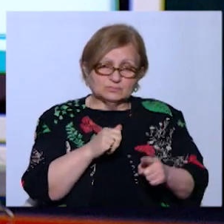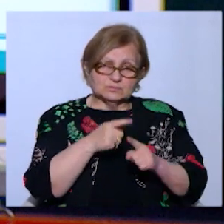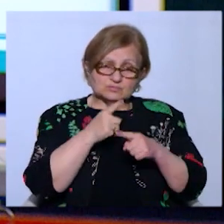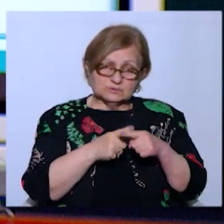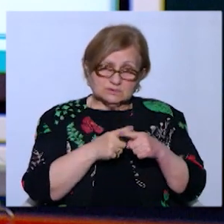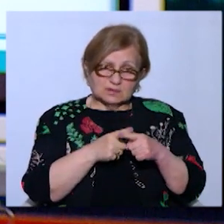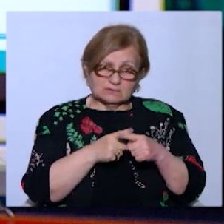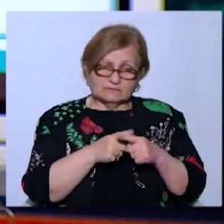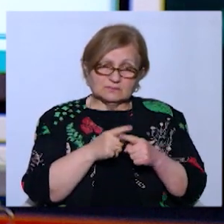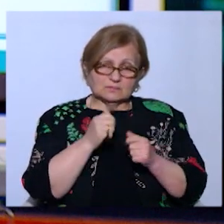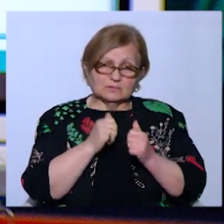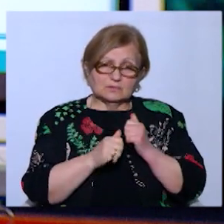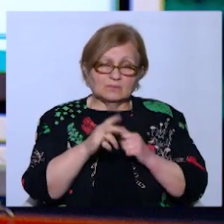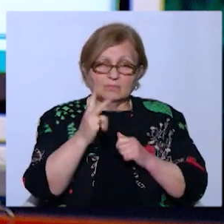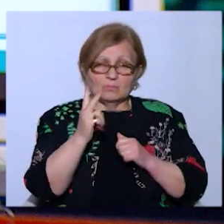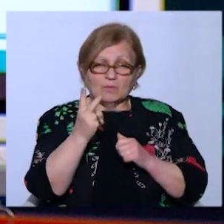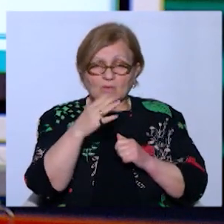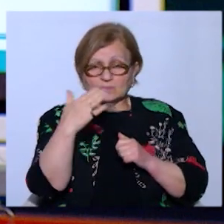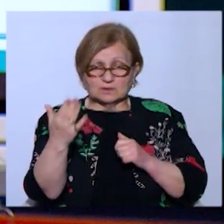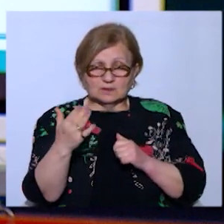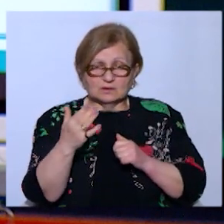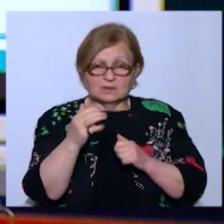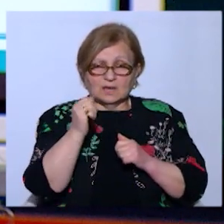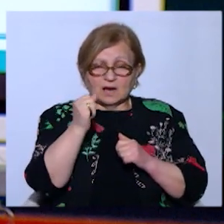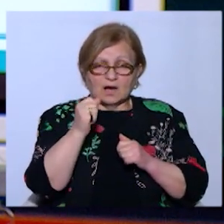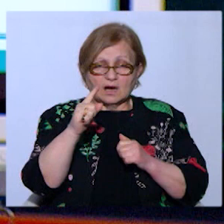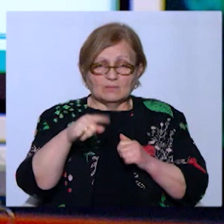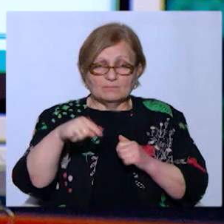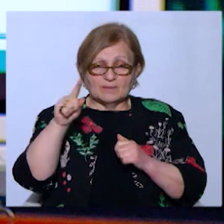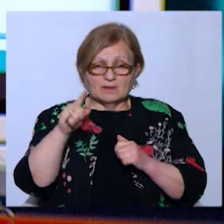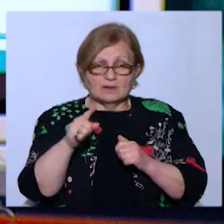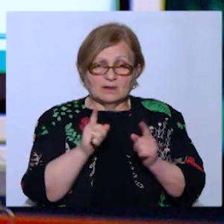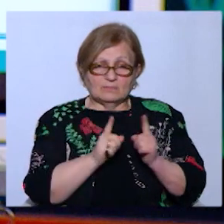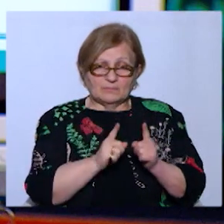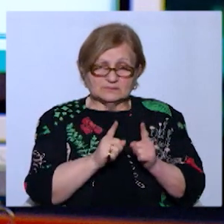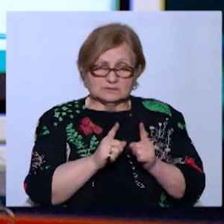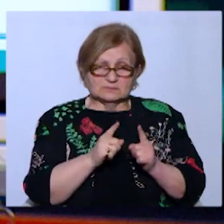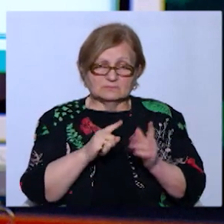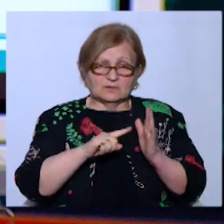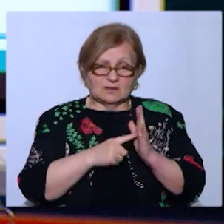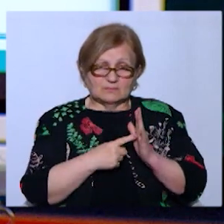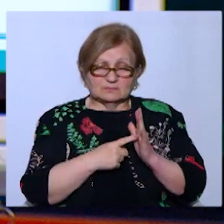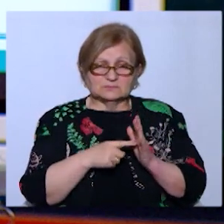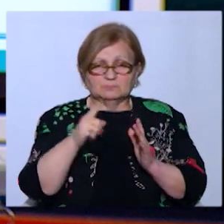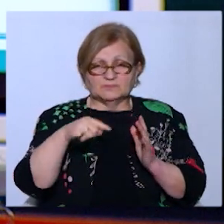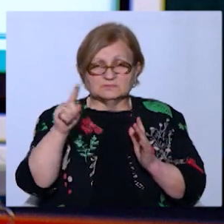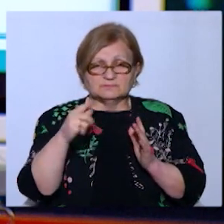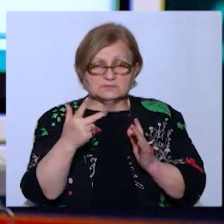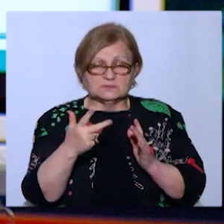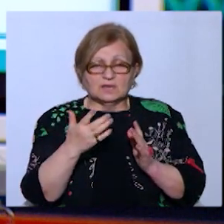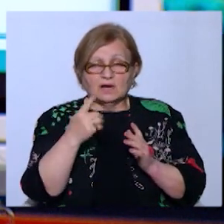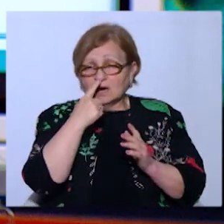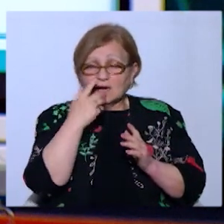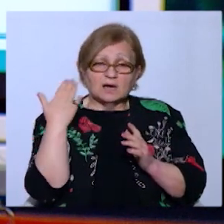ნახევარია, ხოლო მეორე კათეტი არის A ფესვი 3-ჯერ, ანუ პატარა კათეტი გამამრავლოთ ფესვი 3-ზე. როგორც